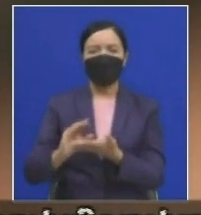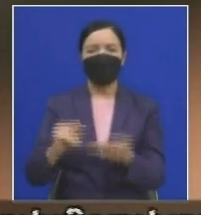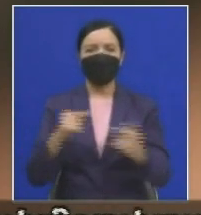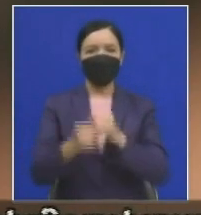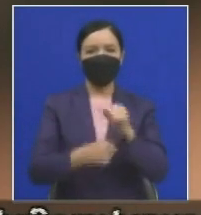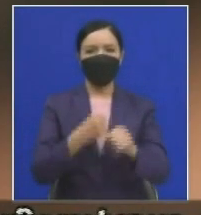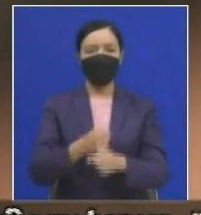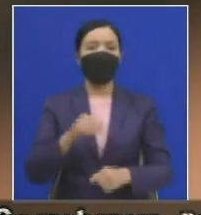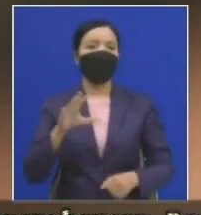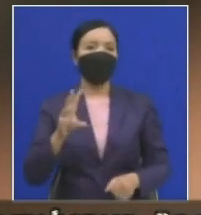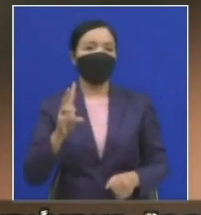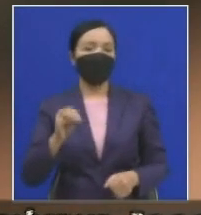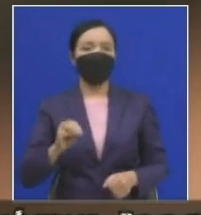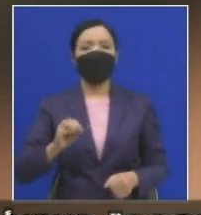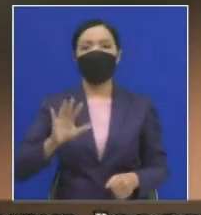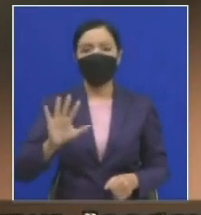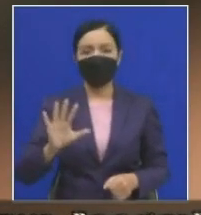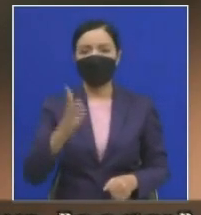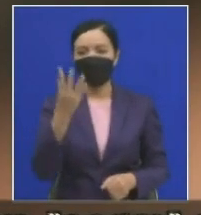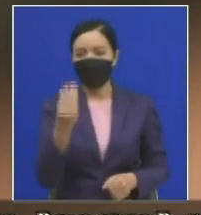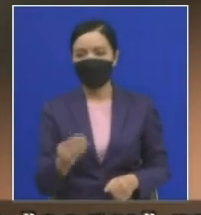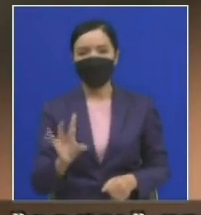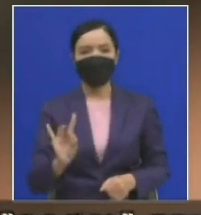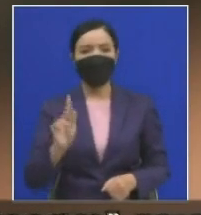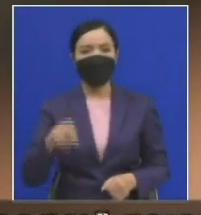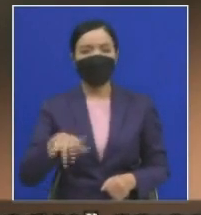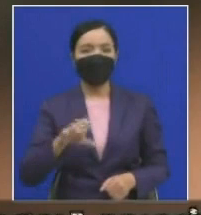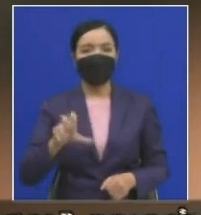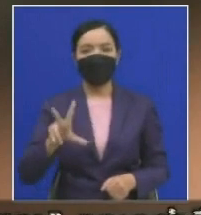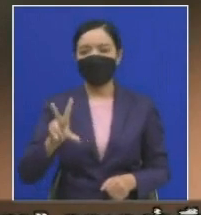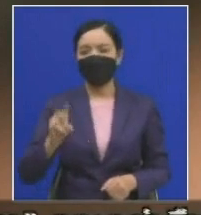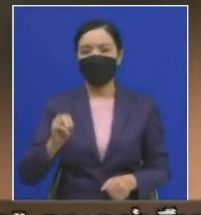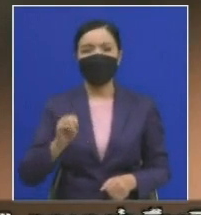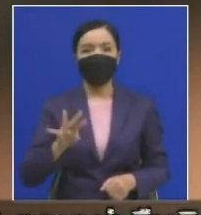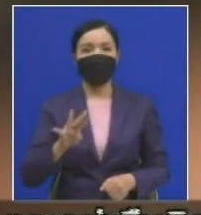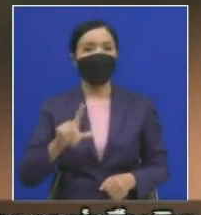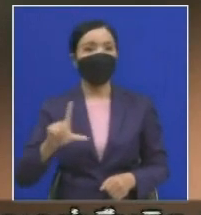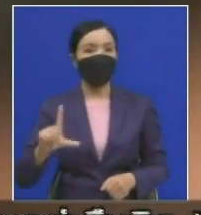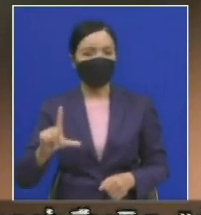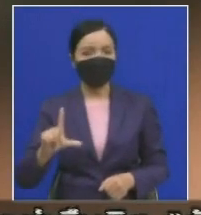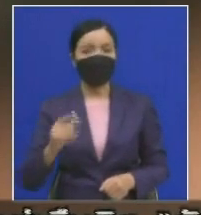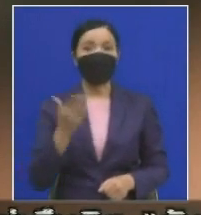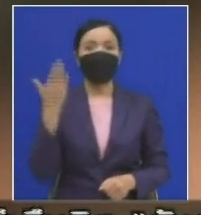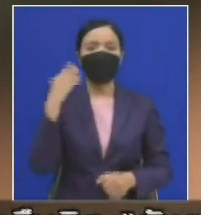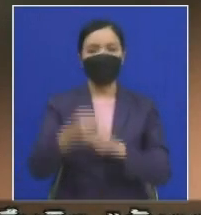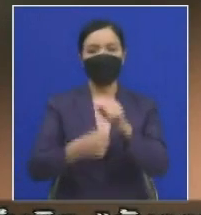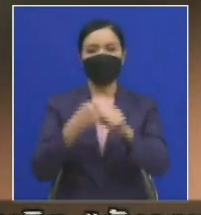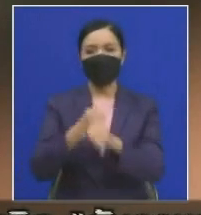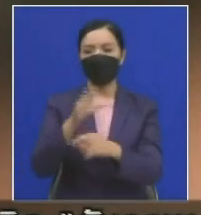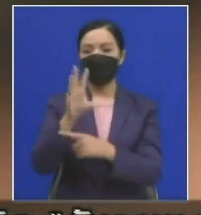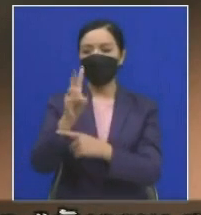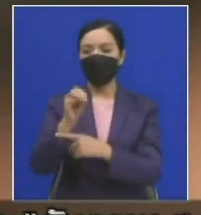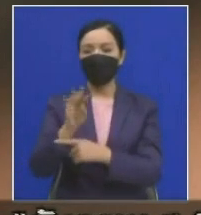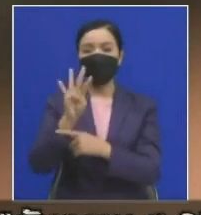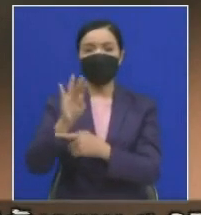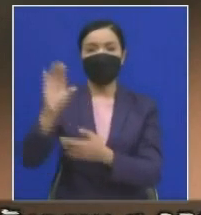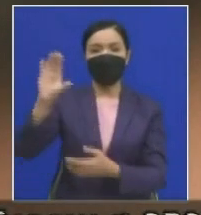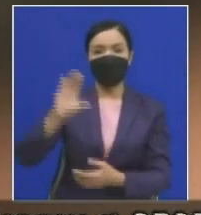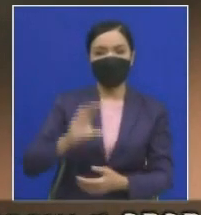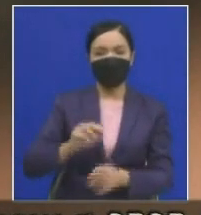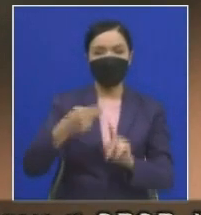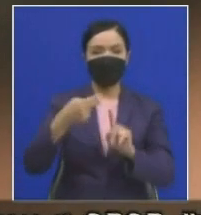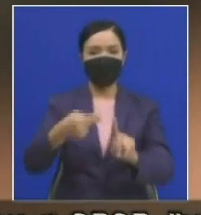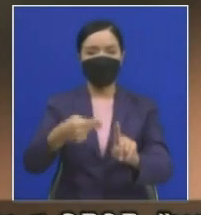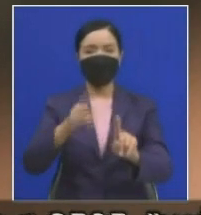ณปี 65 เหลือ 8534 ล้าน จากเดิมปี 64 ได้งบมา